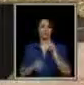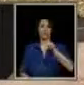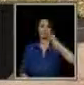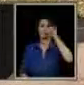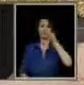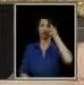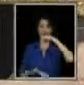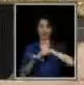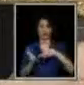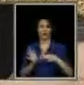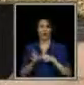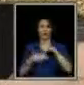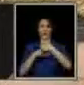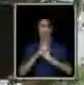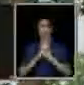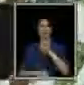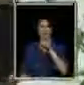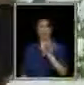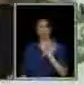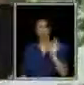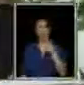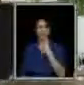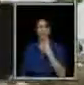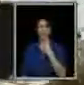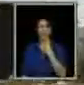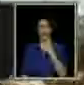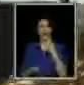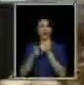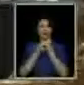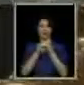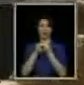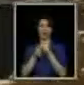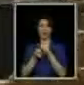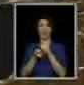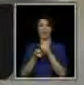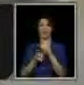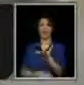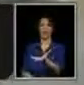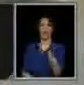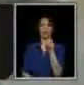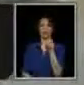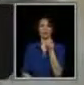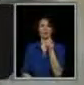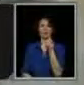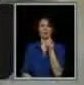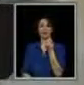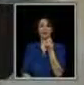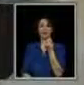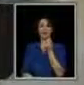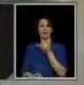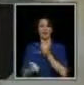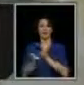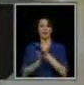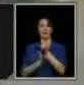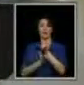ילדיו. הקרן מנקה מכספיו של החסוי דמי ניהול בגובה כמה מאות שקלים לניהול ענייניו השוטפים. מעבר לזה, יש הוראות מפורשות של